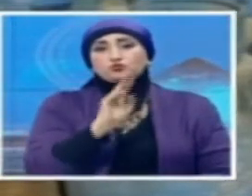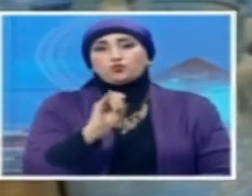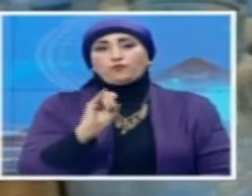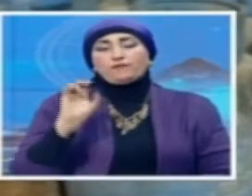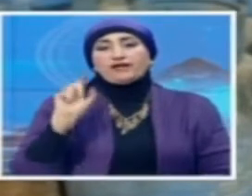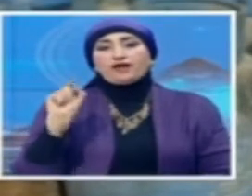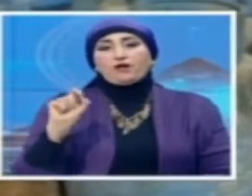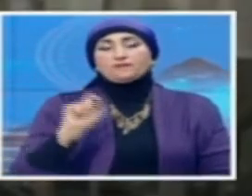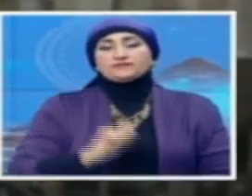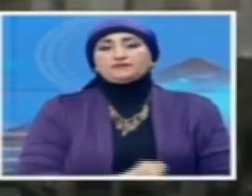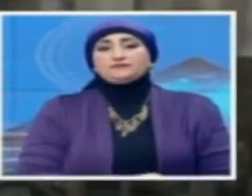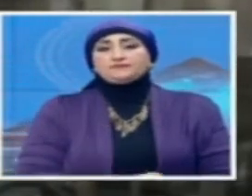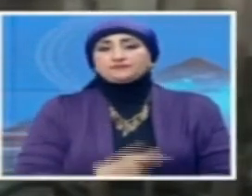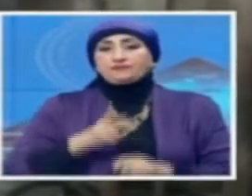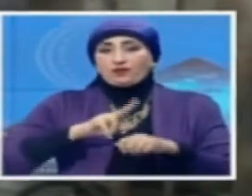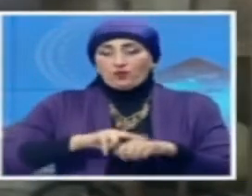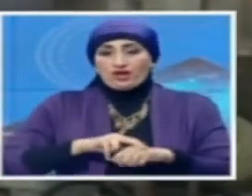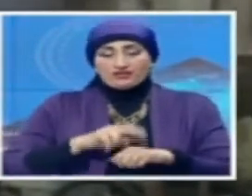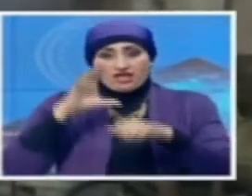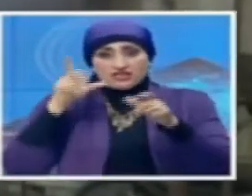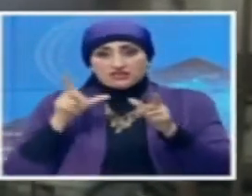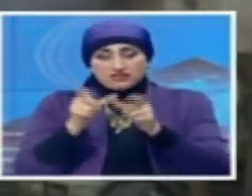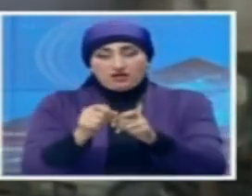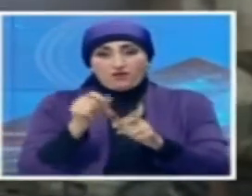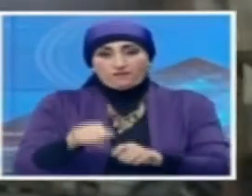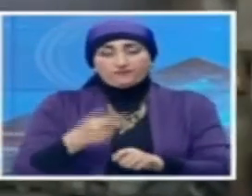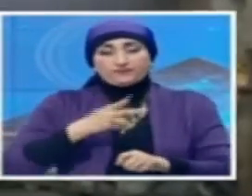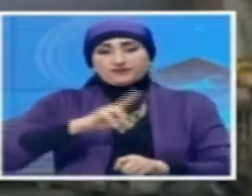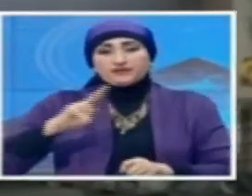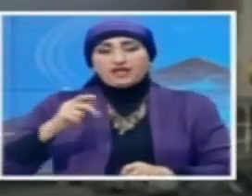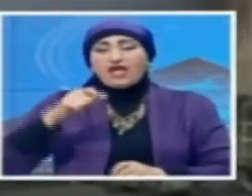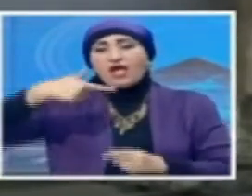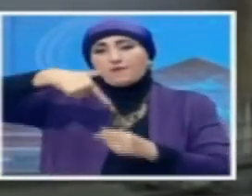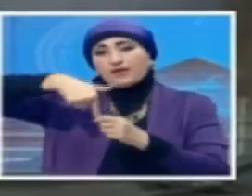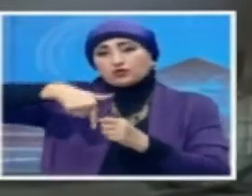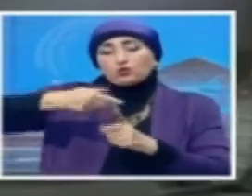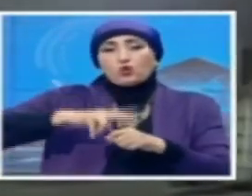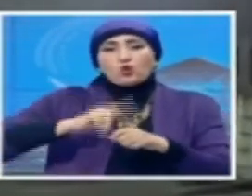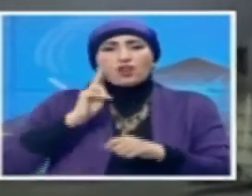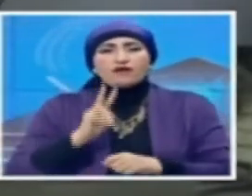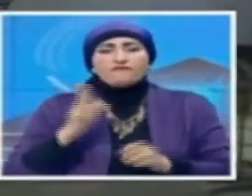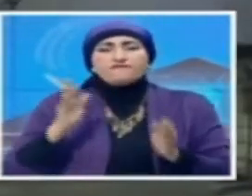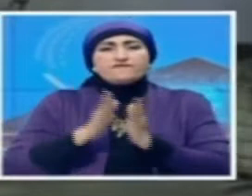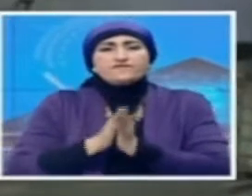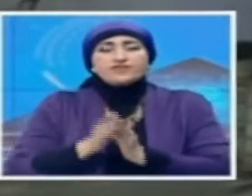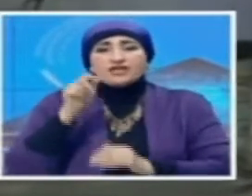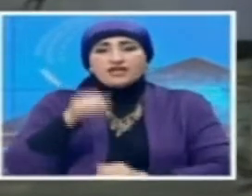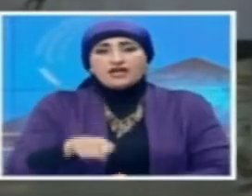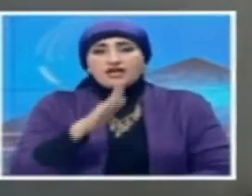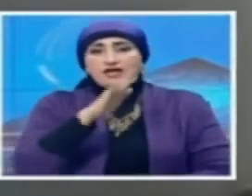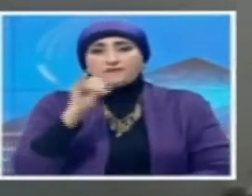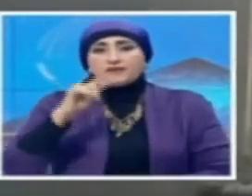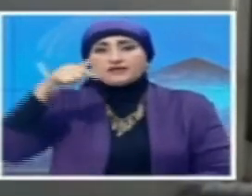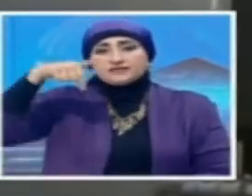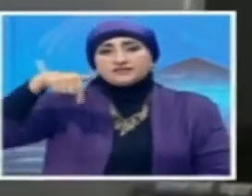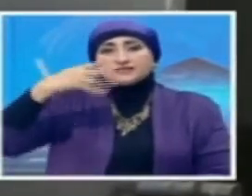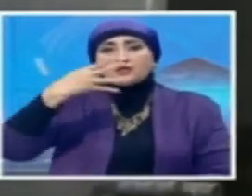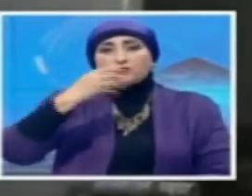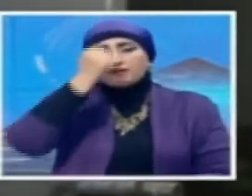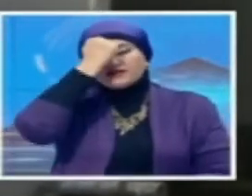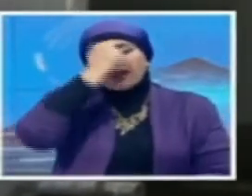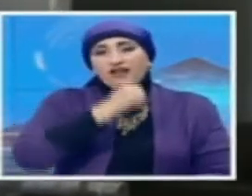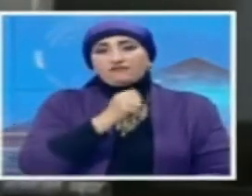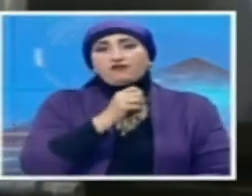78705 جنيها، وضبط 17 قضية مواد بترولية بمضبوطات بلغت